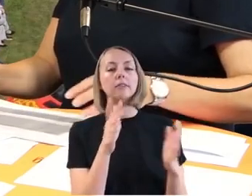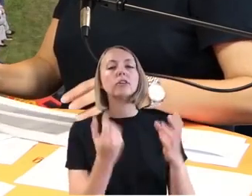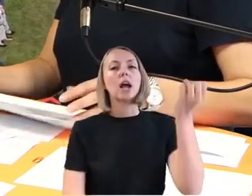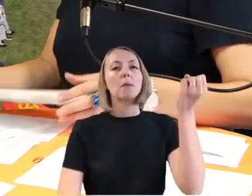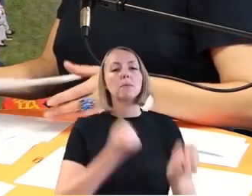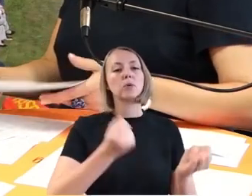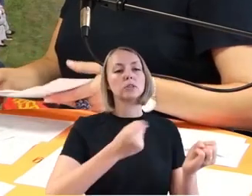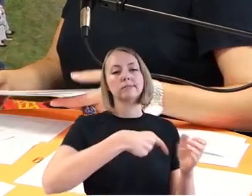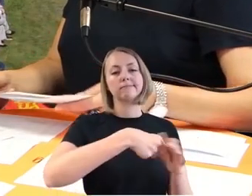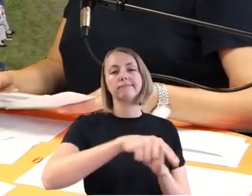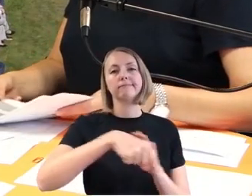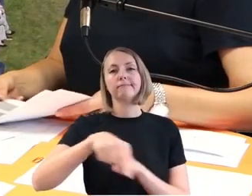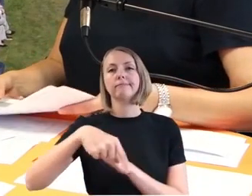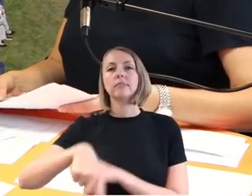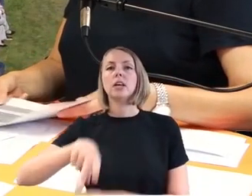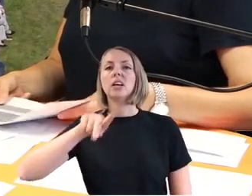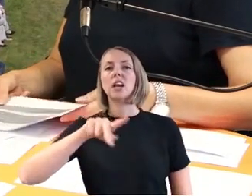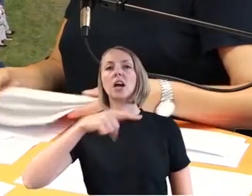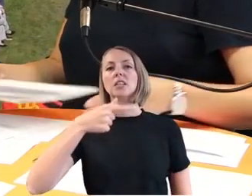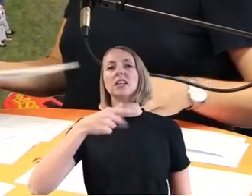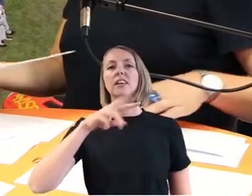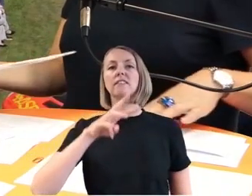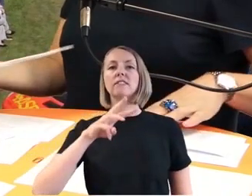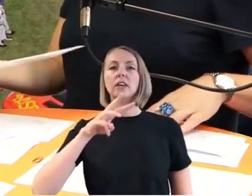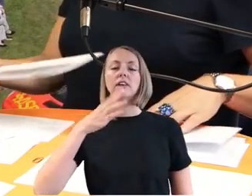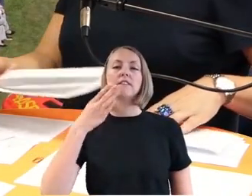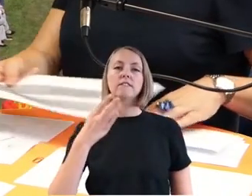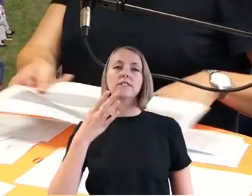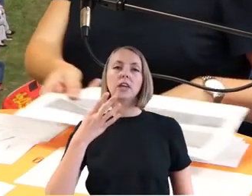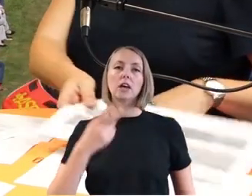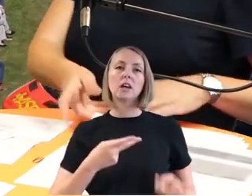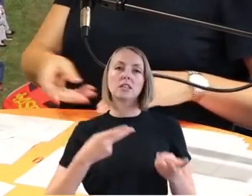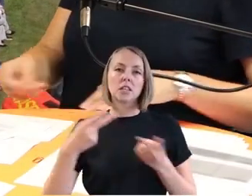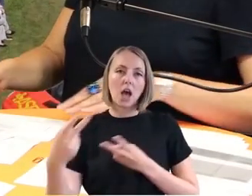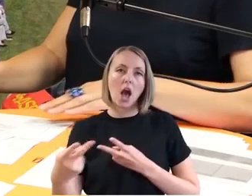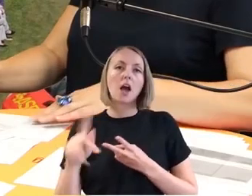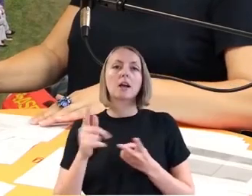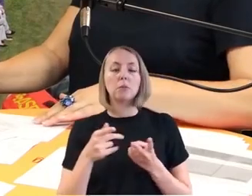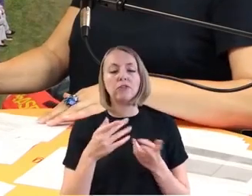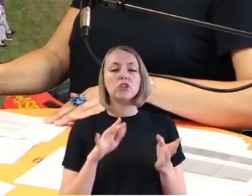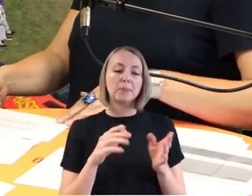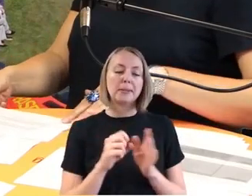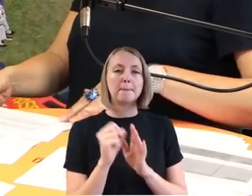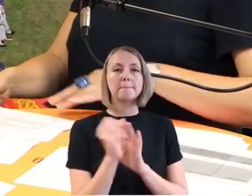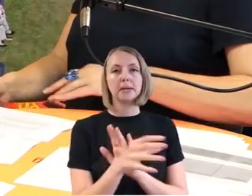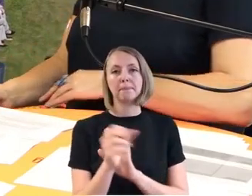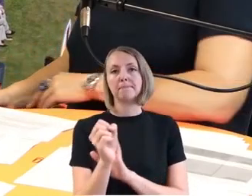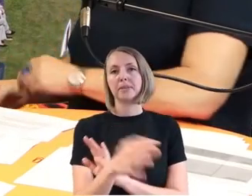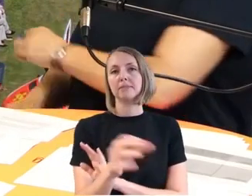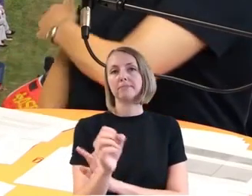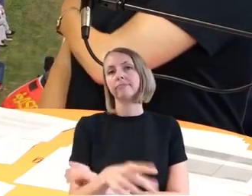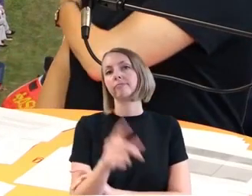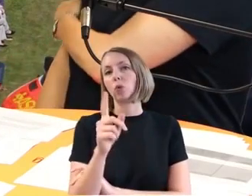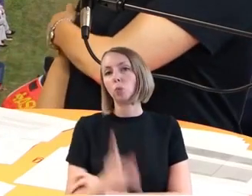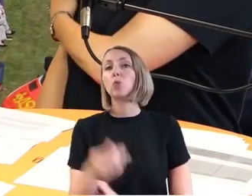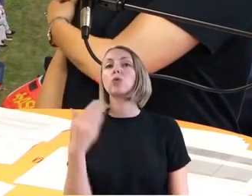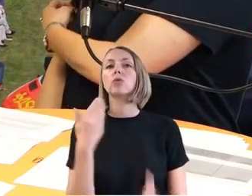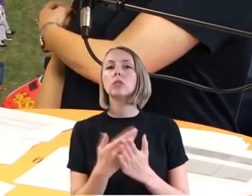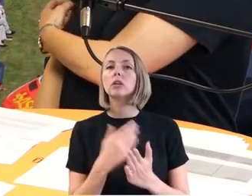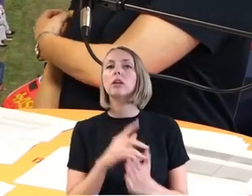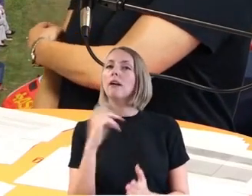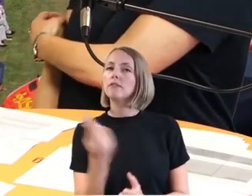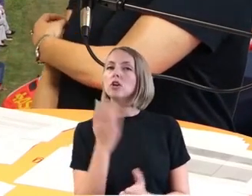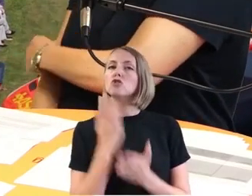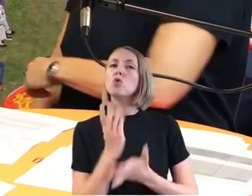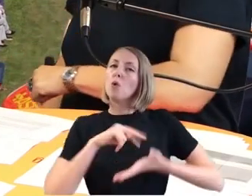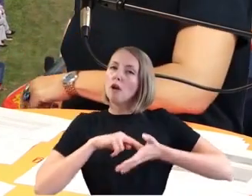haben werden im Bereich der KTW 4 Tragen, die ja noch angerechnen. Und wir sind dafür vorbereitet, dass wir dann auch als Ersatz für